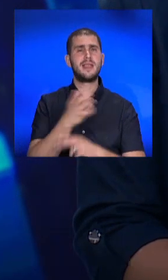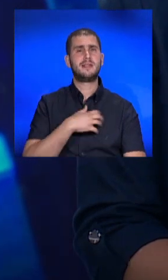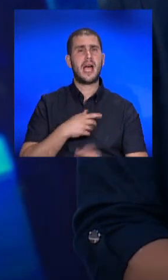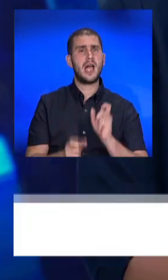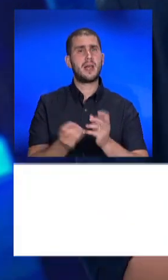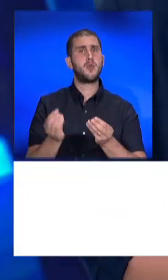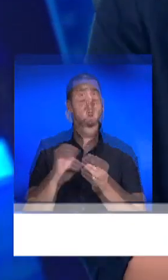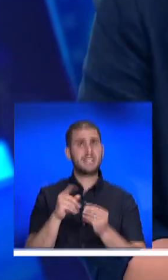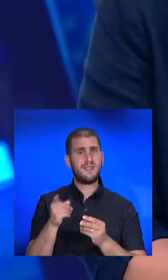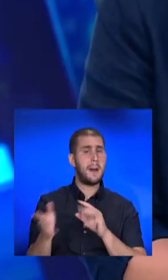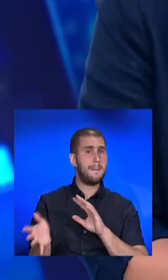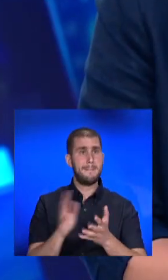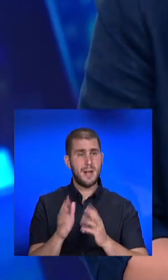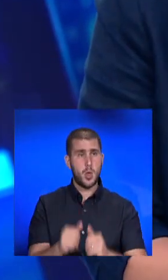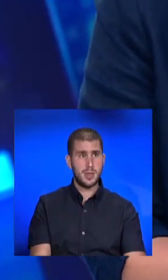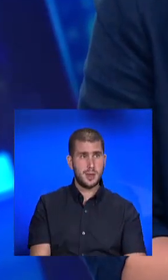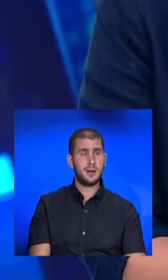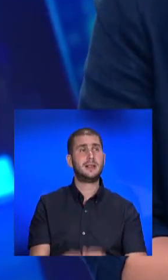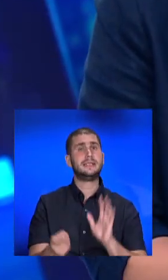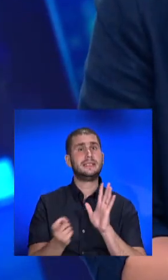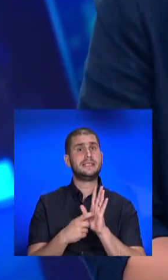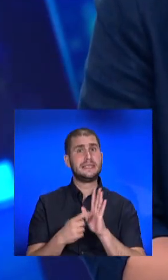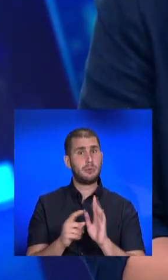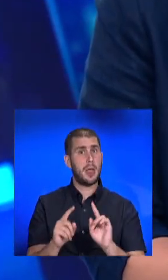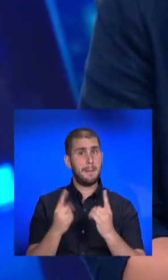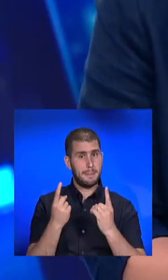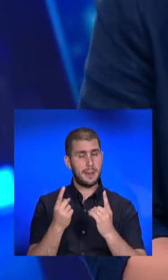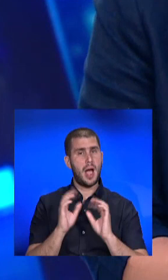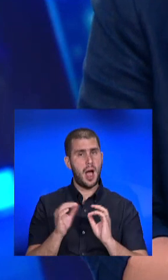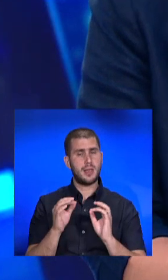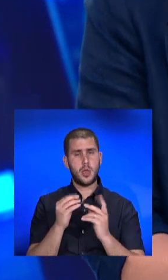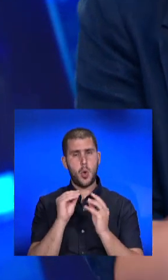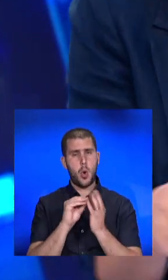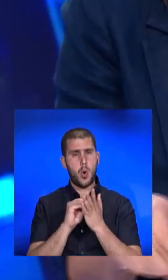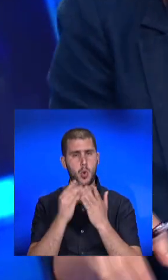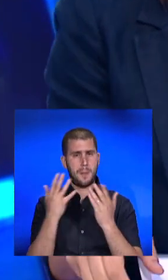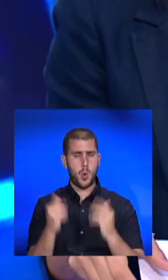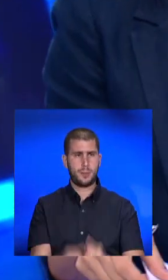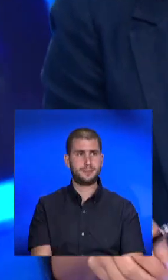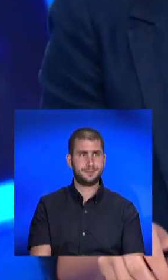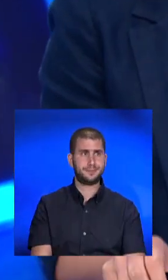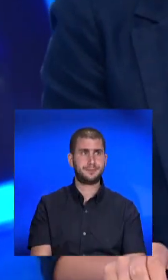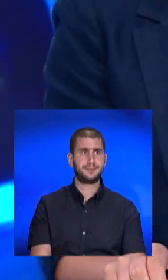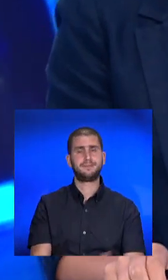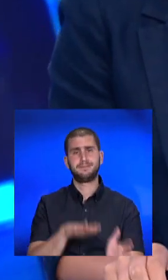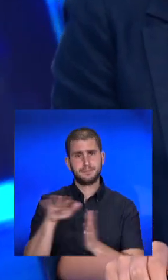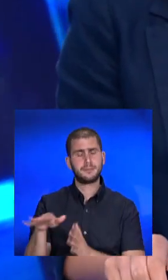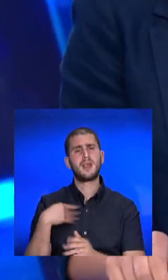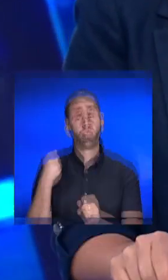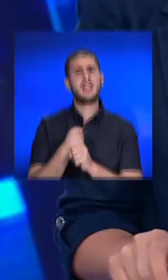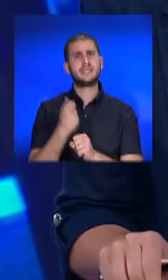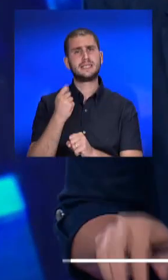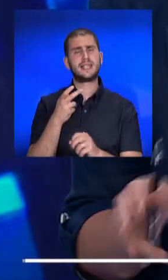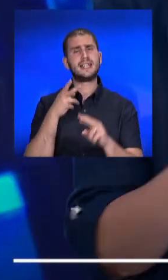באורח בינוני. נסיבות המקרה הזה עדיין לא ברורות. טוב, אנחנו נעשה